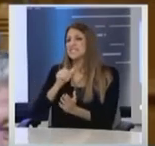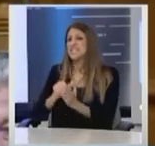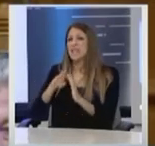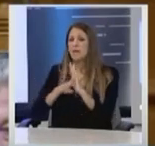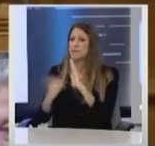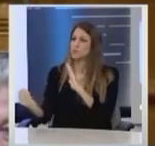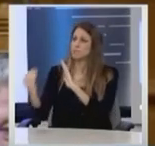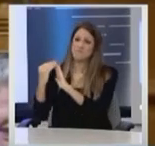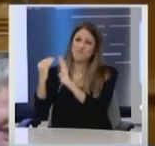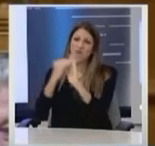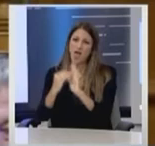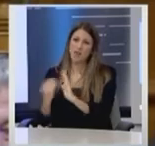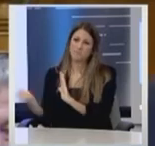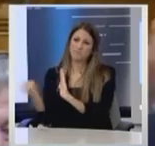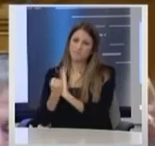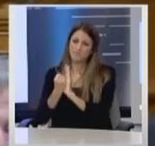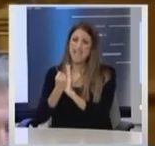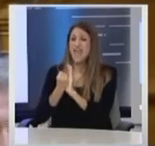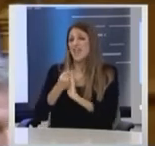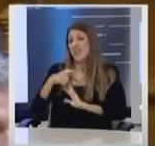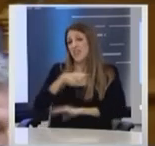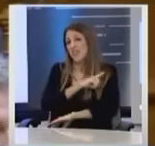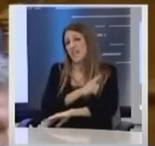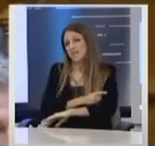τους τη δυνατότητα